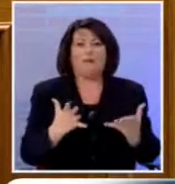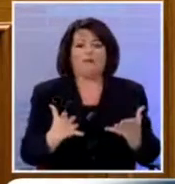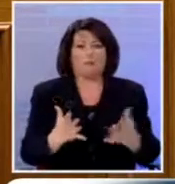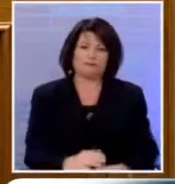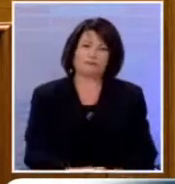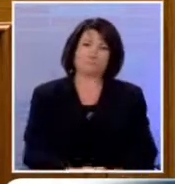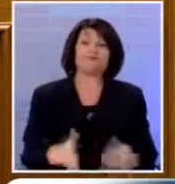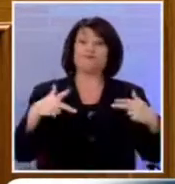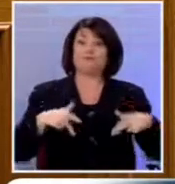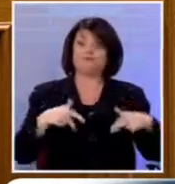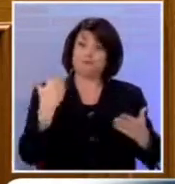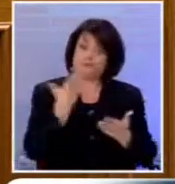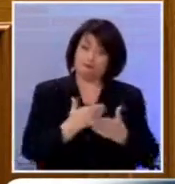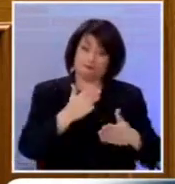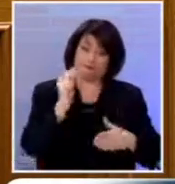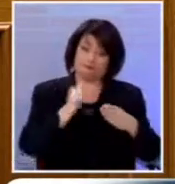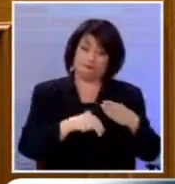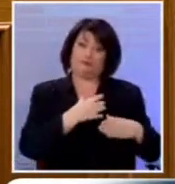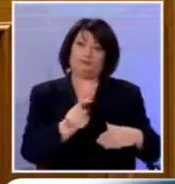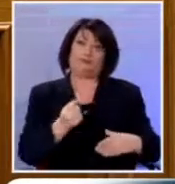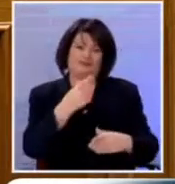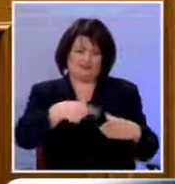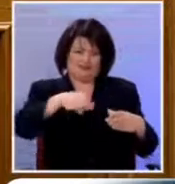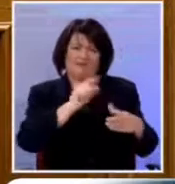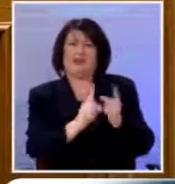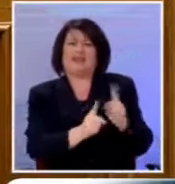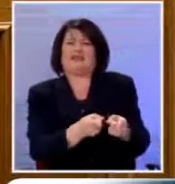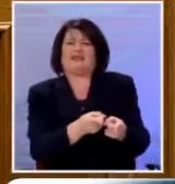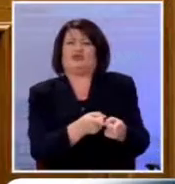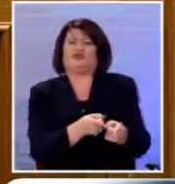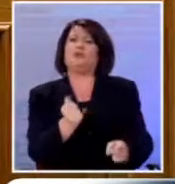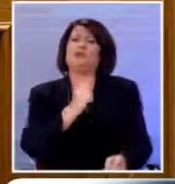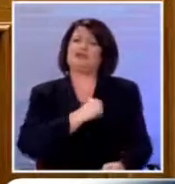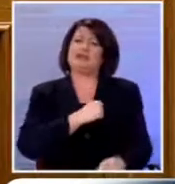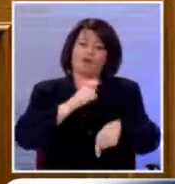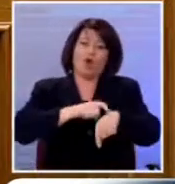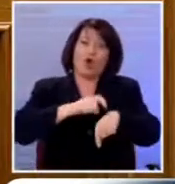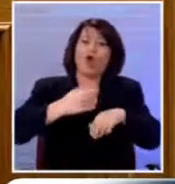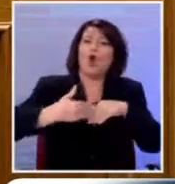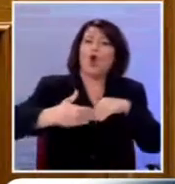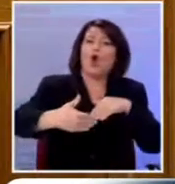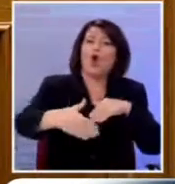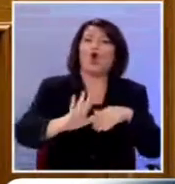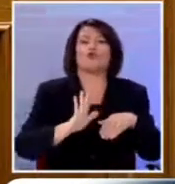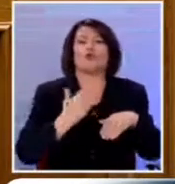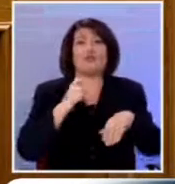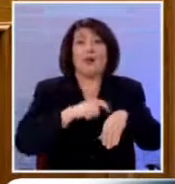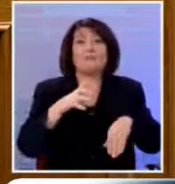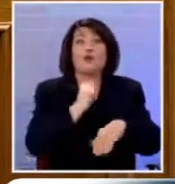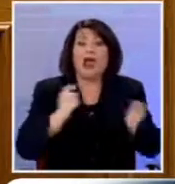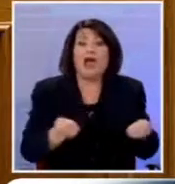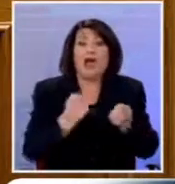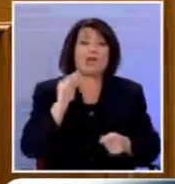Η κυβέρνηση ζητά ψήφο εμπιστοσύνης από τον εαυτό της. Πιστεύουν ότι θα κερδίσουν χρόνο, ότι θα προλάβουν να υλοποιήσουν